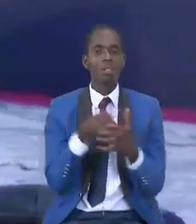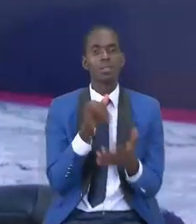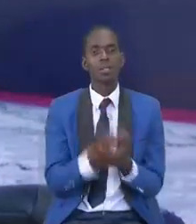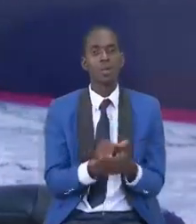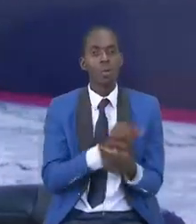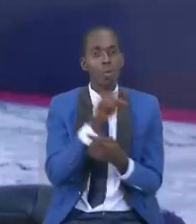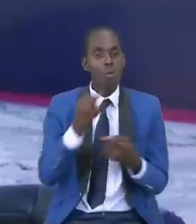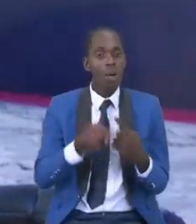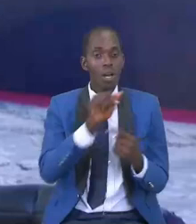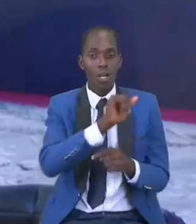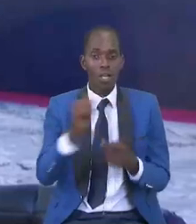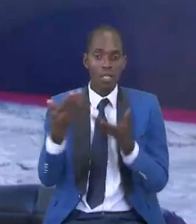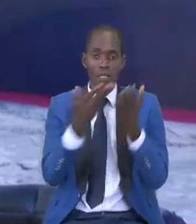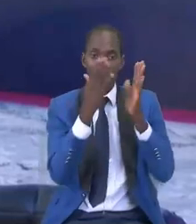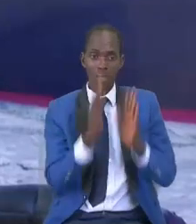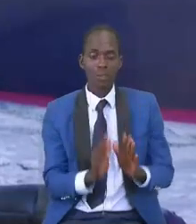cela.